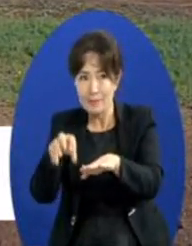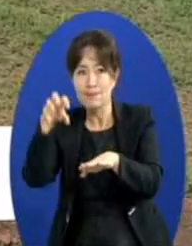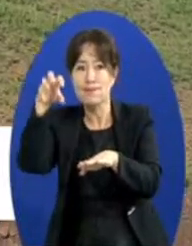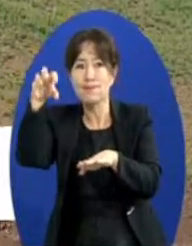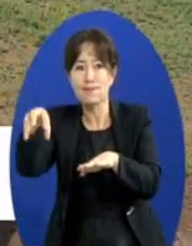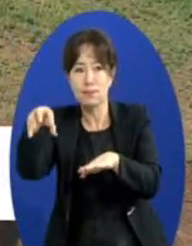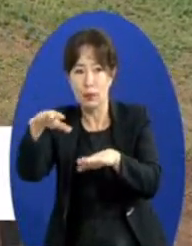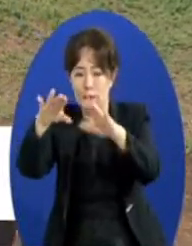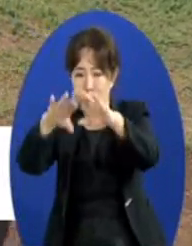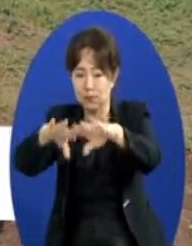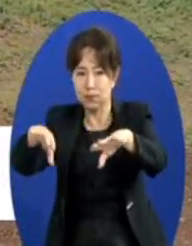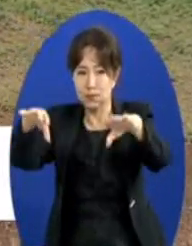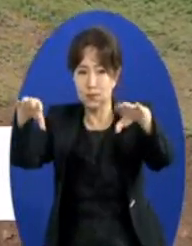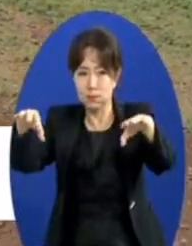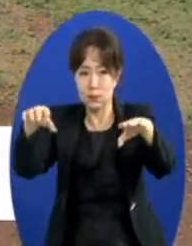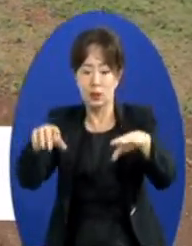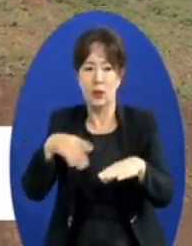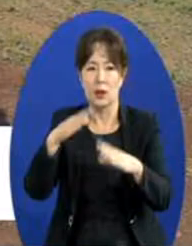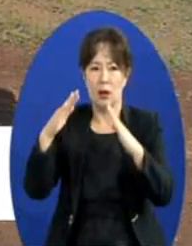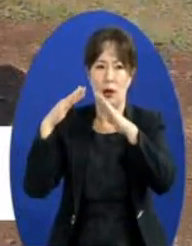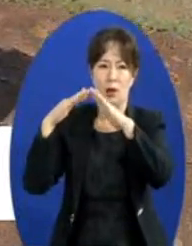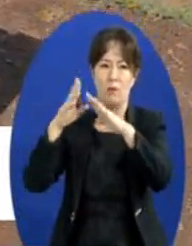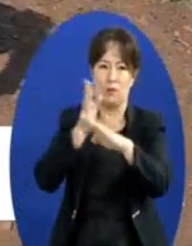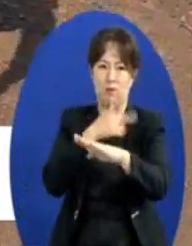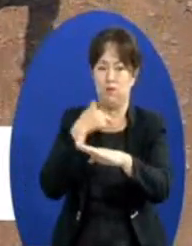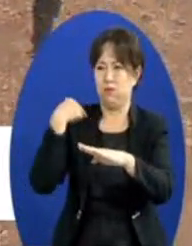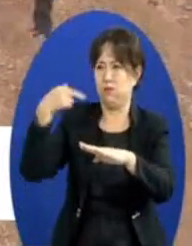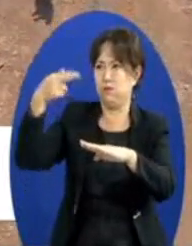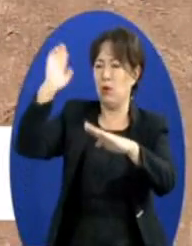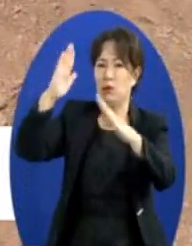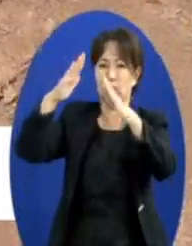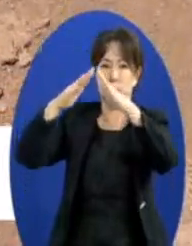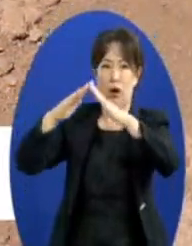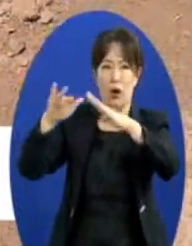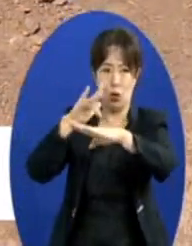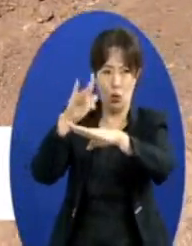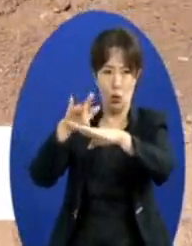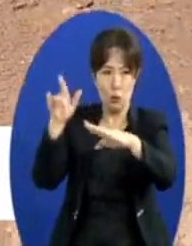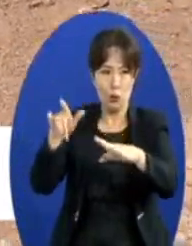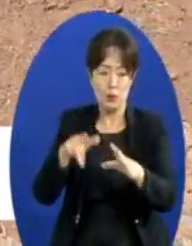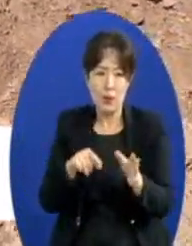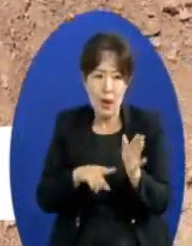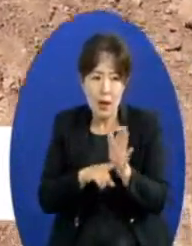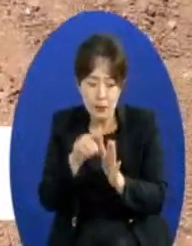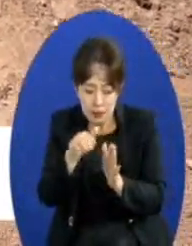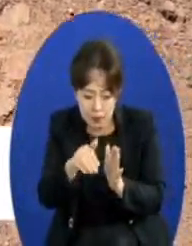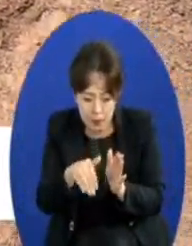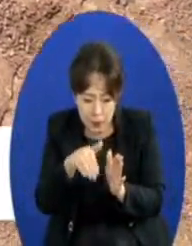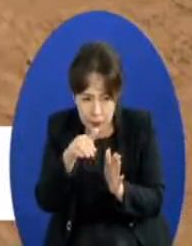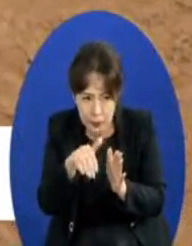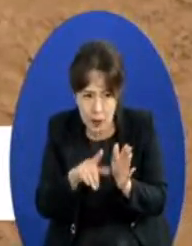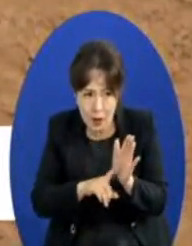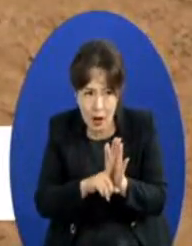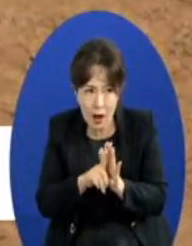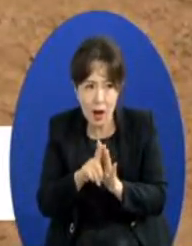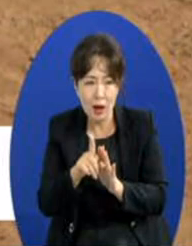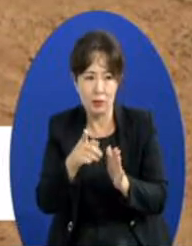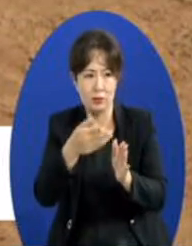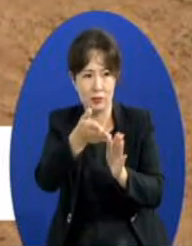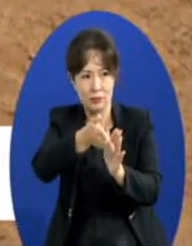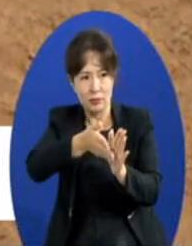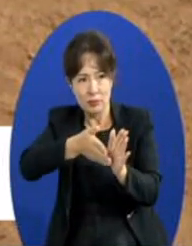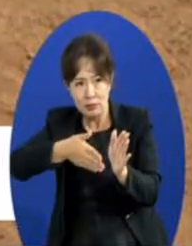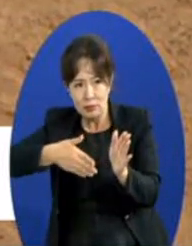ордын яг төв хэсэг. А тэгээ одоо бид энэ зуны малцсан одоо малцлага бол одоо сорилын малцлага. Энэ бол дөнгөж энэ хотын одоо хашаа хэрмний тохом болтыг